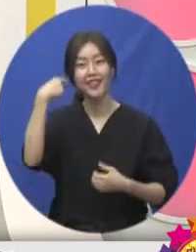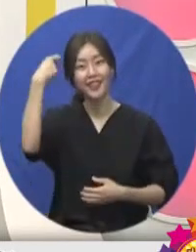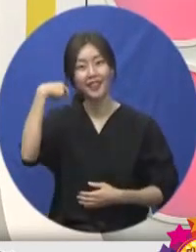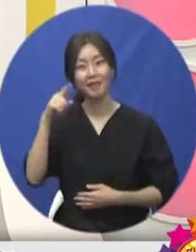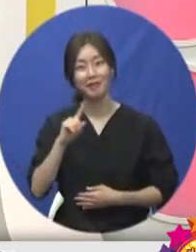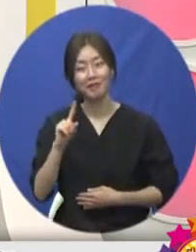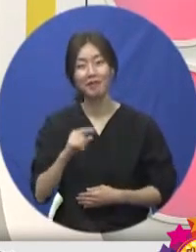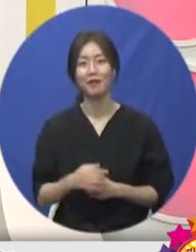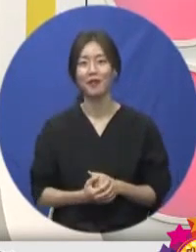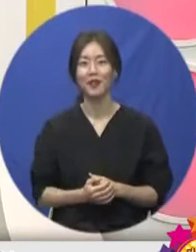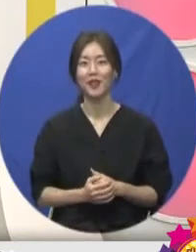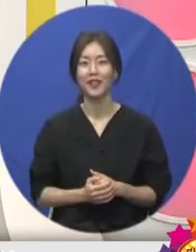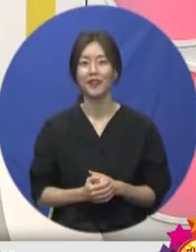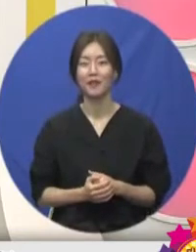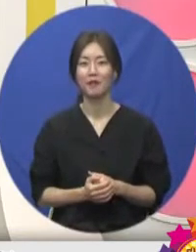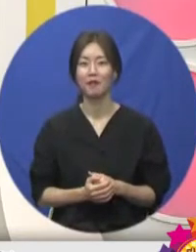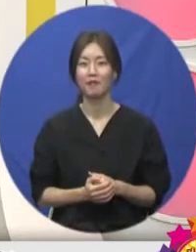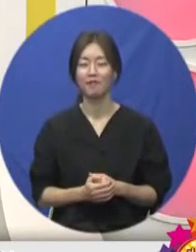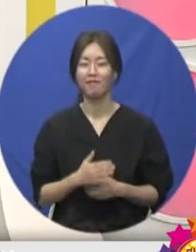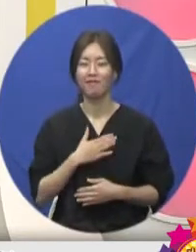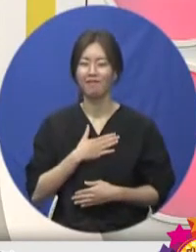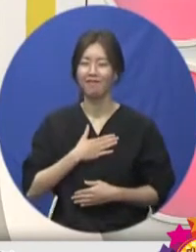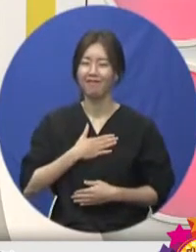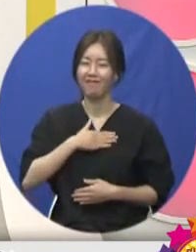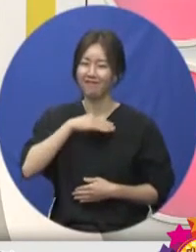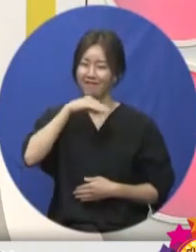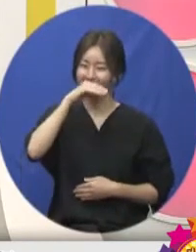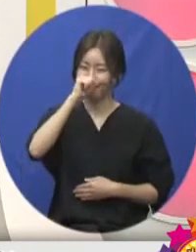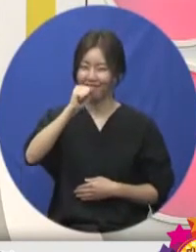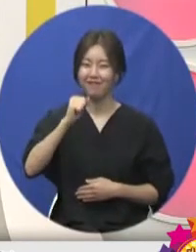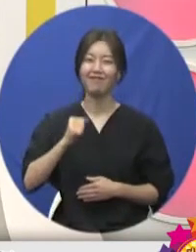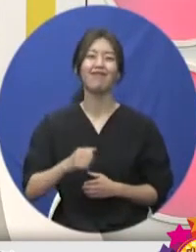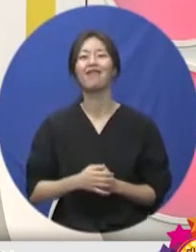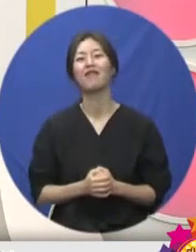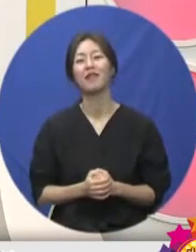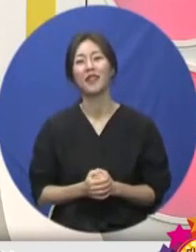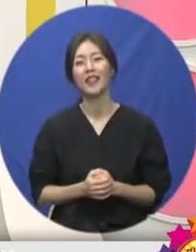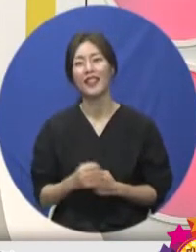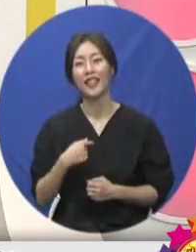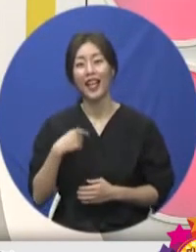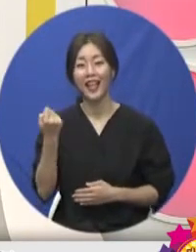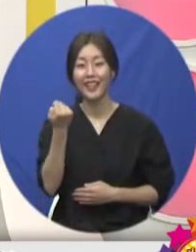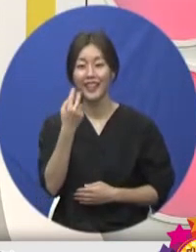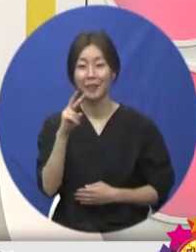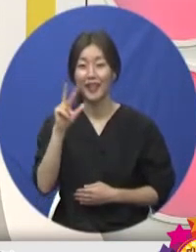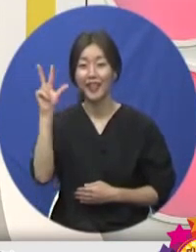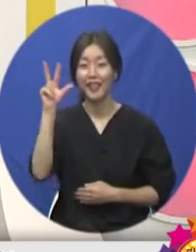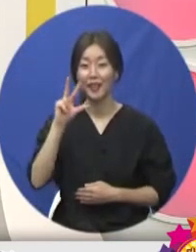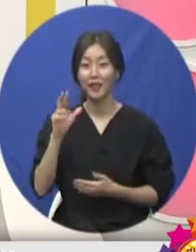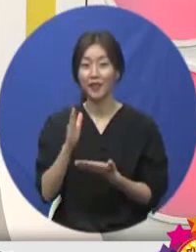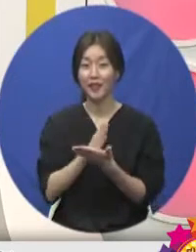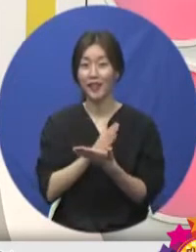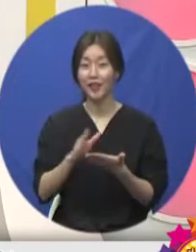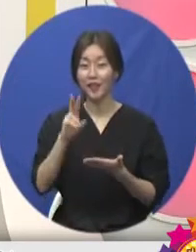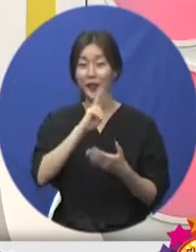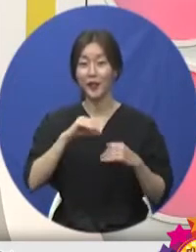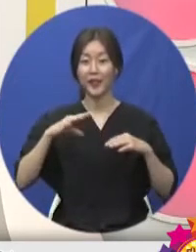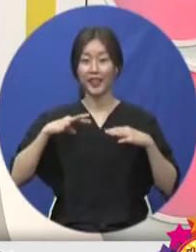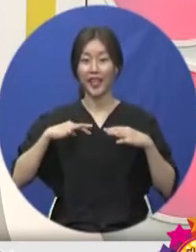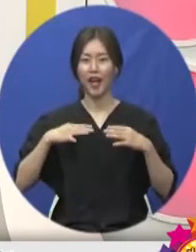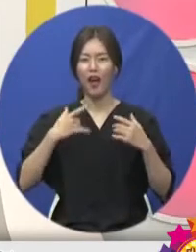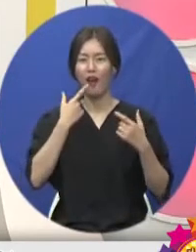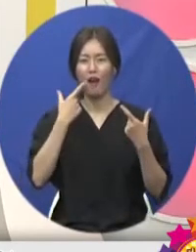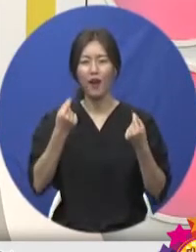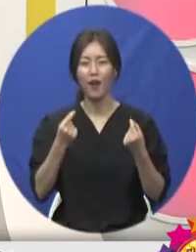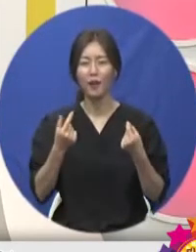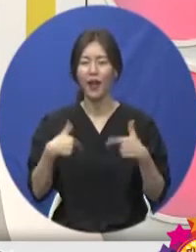기분이? 아유. 정말 날아가는 것 같죠. 뭐 그죠? 저기 텔레비 저 전국 예. 나눔 노래 자랑하고 같이 그냥 예. 생활